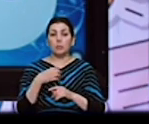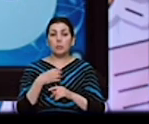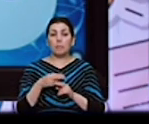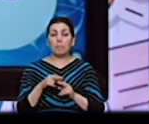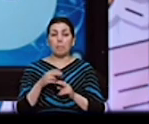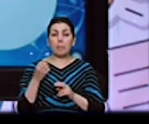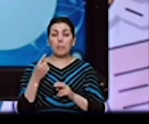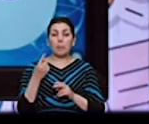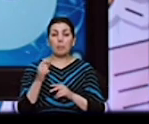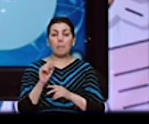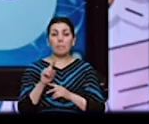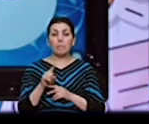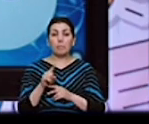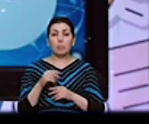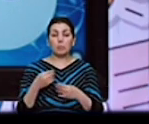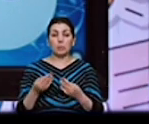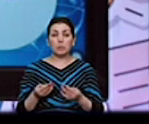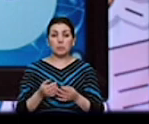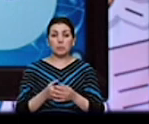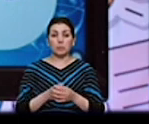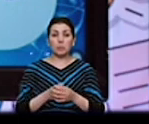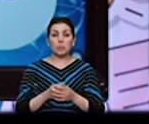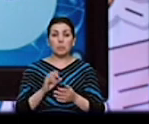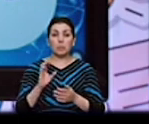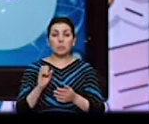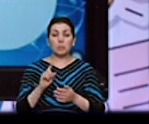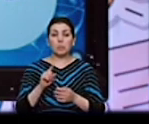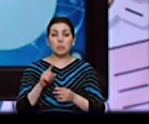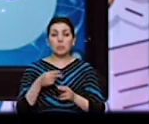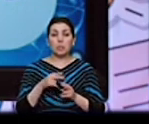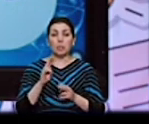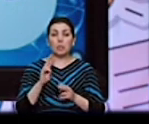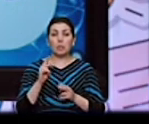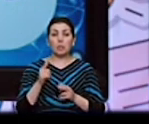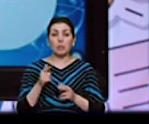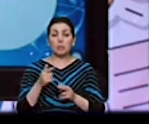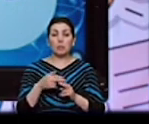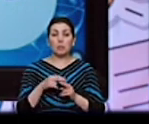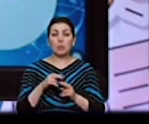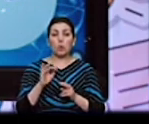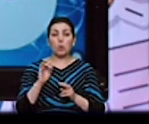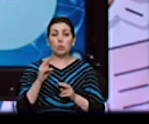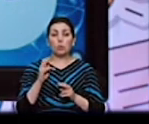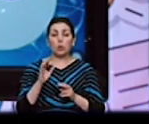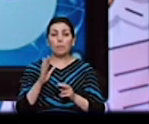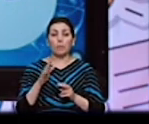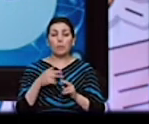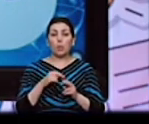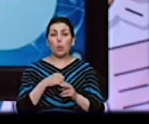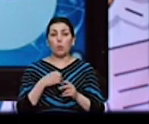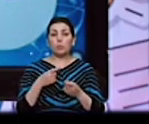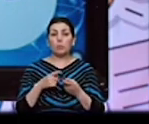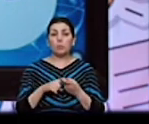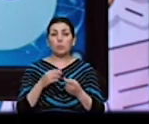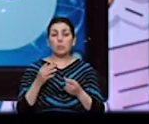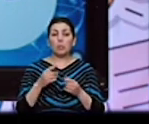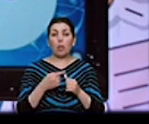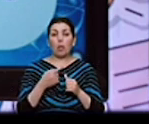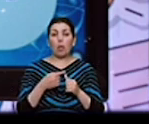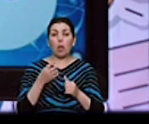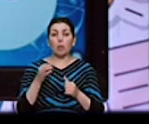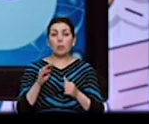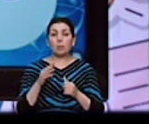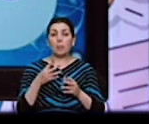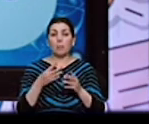asosida yana bir vazifa bersam. Siz matnda kilogram o'lchov birliklarini o'zi bog'langan otlar